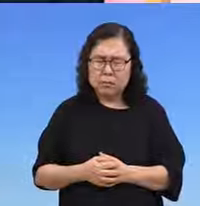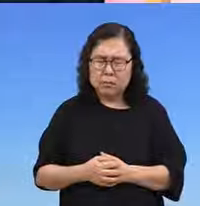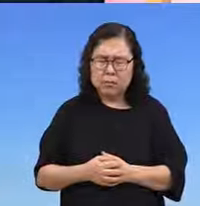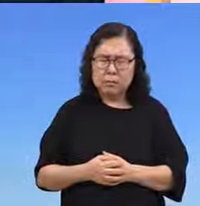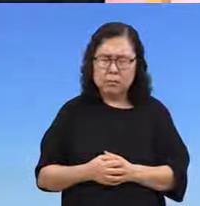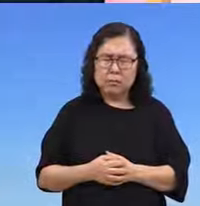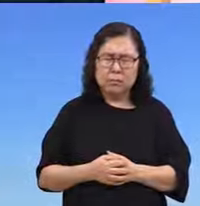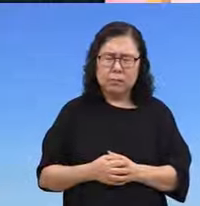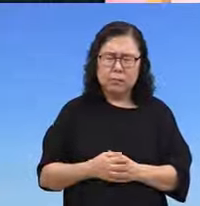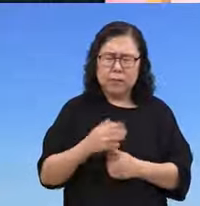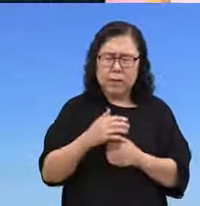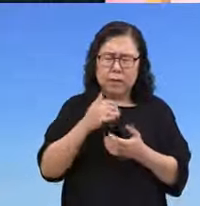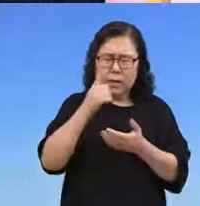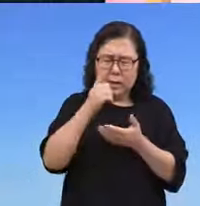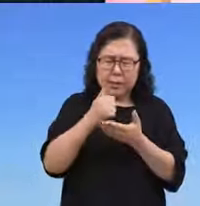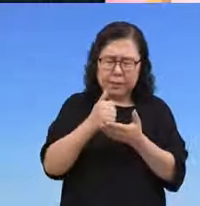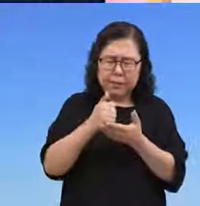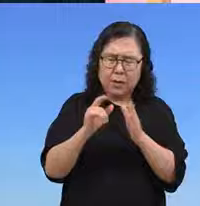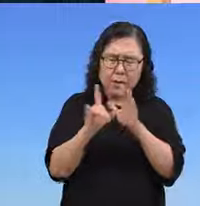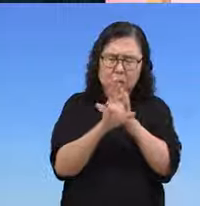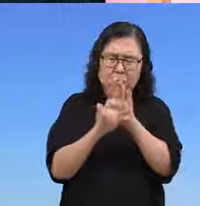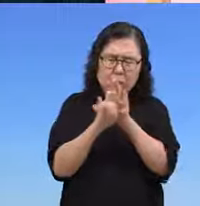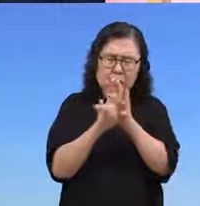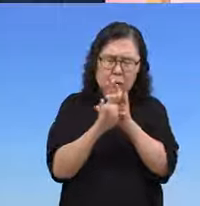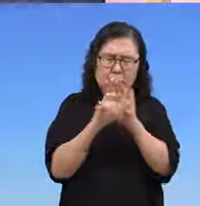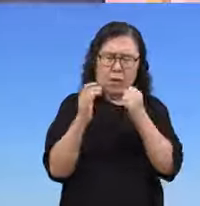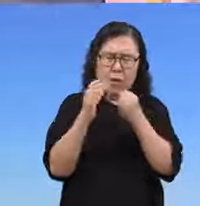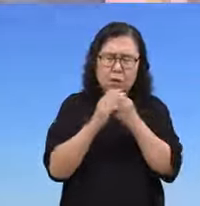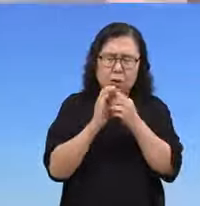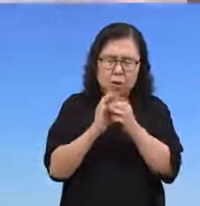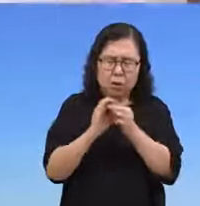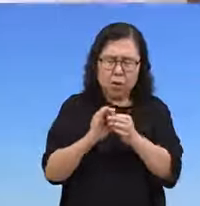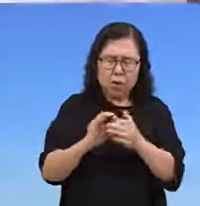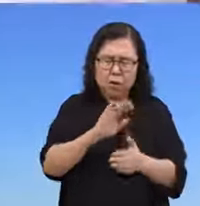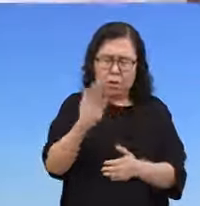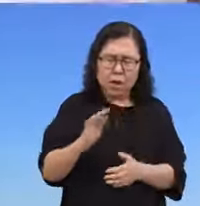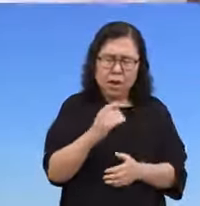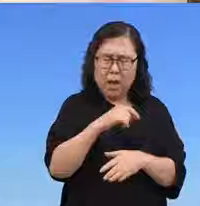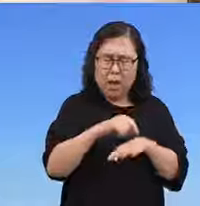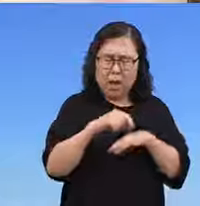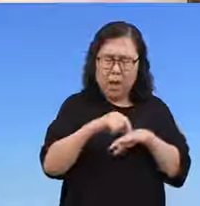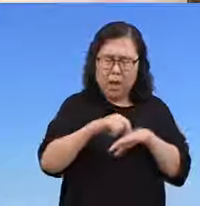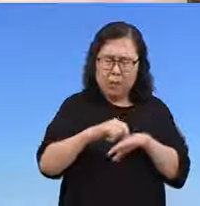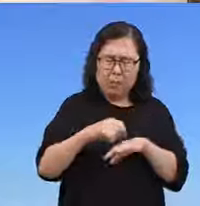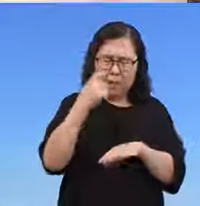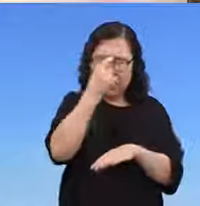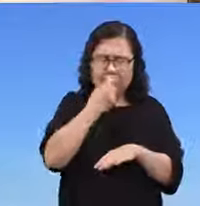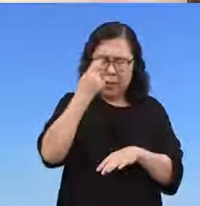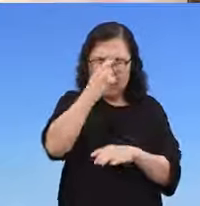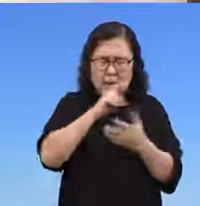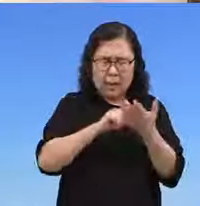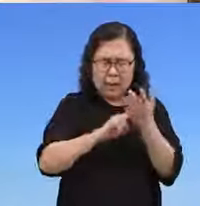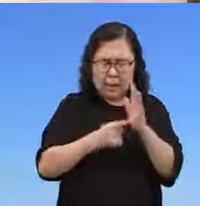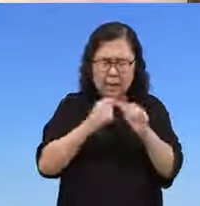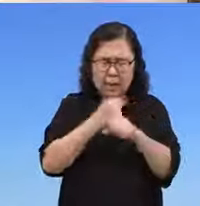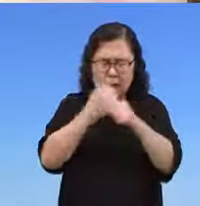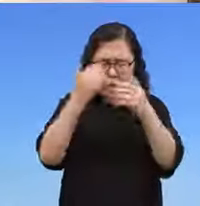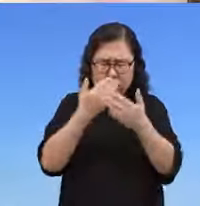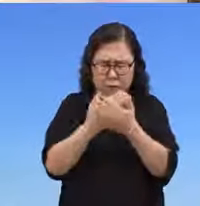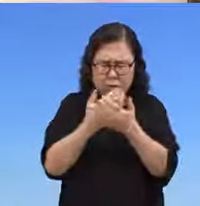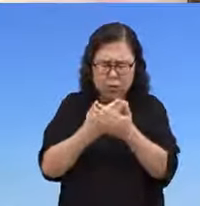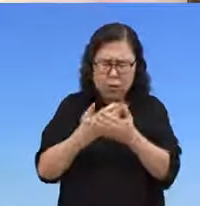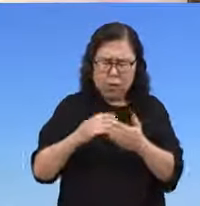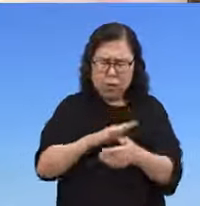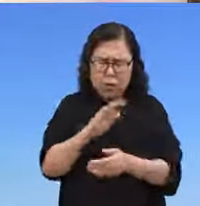코로나19를 통하여 하나님, 우리의 민낯을 드러나게 하시고, 하나님, 우리가 지장하고 있던 그 나만